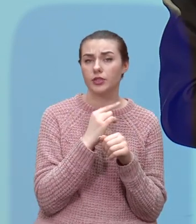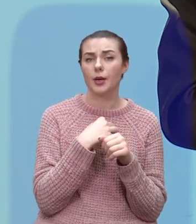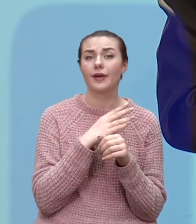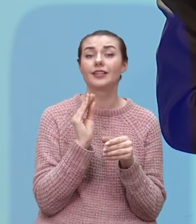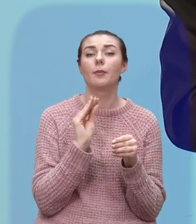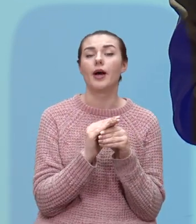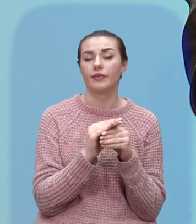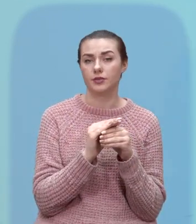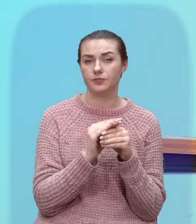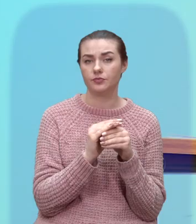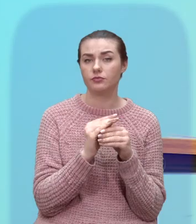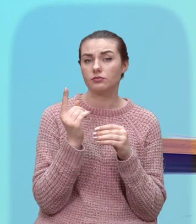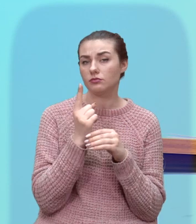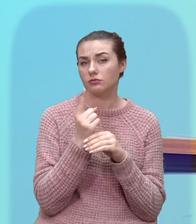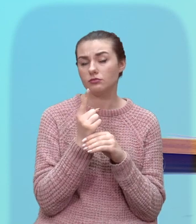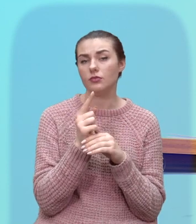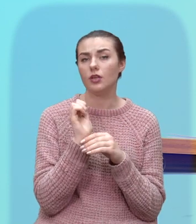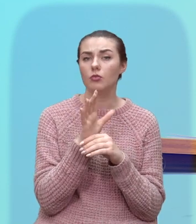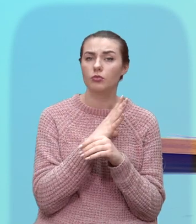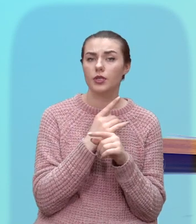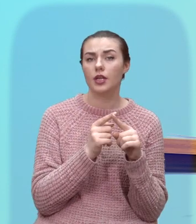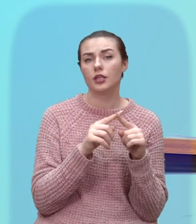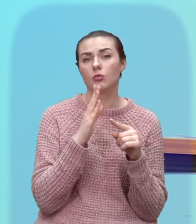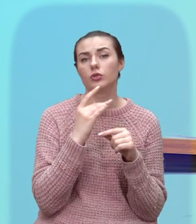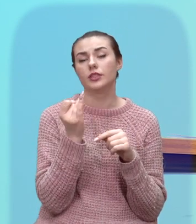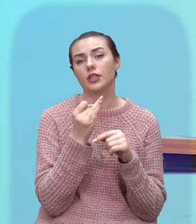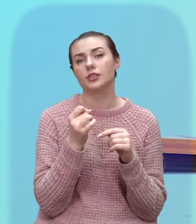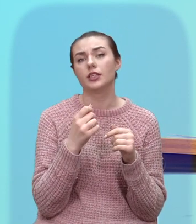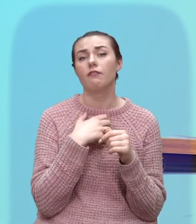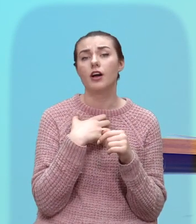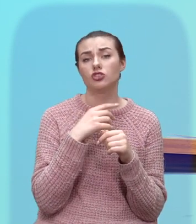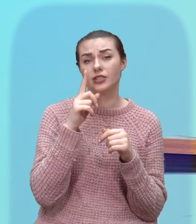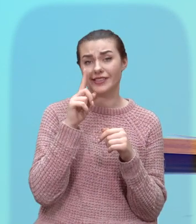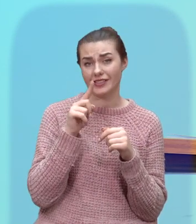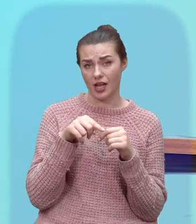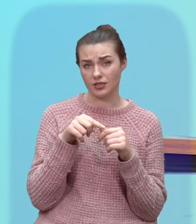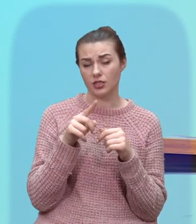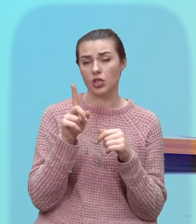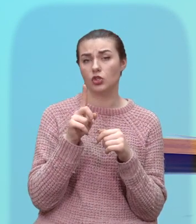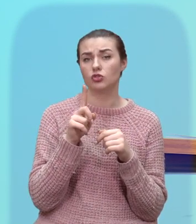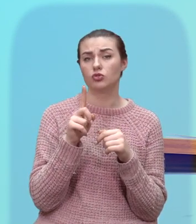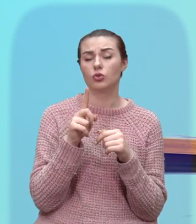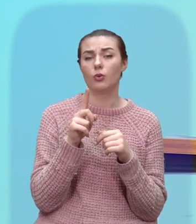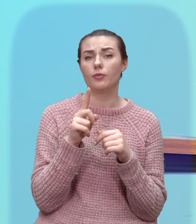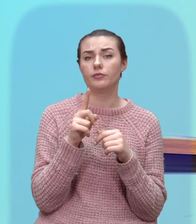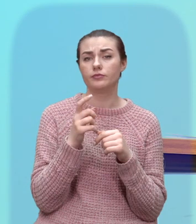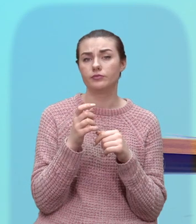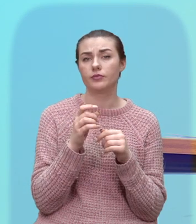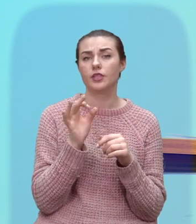пару моментов я бы добавил во-первых может быть это будет интересно и важно знать что